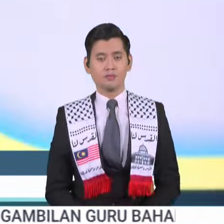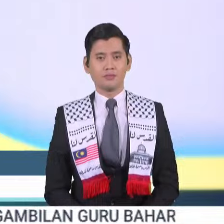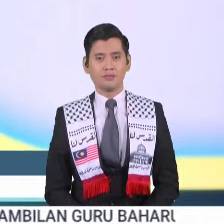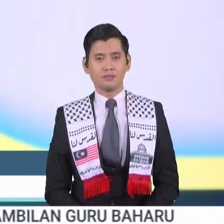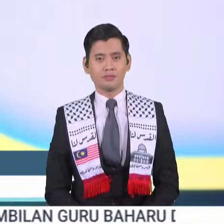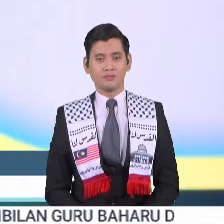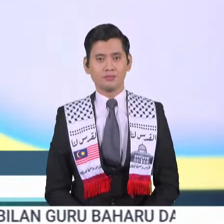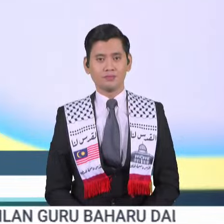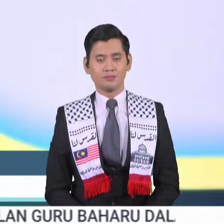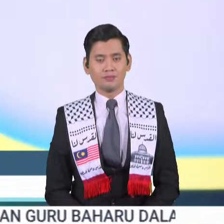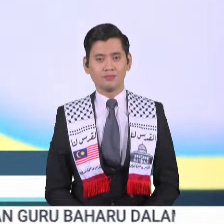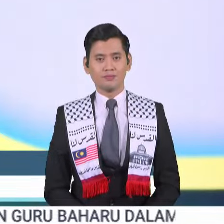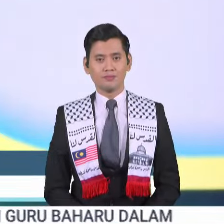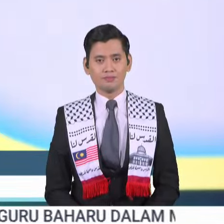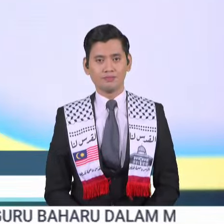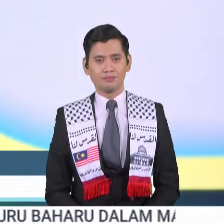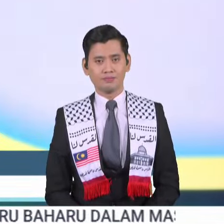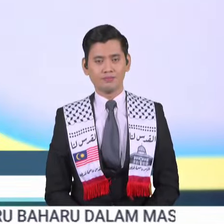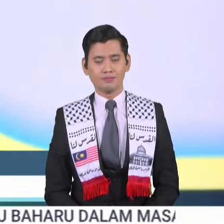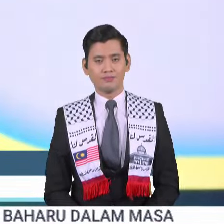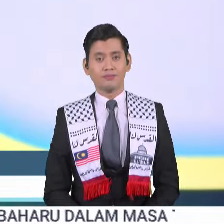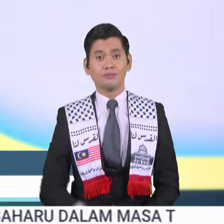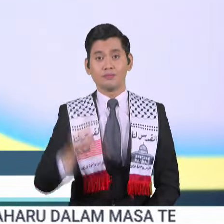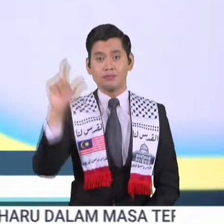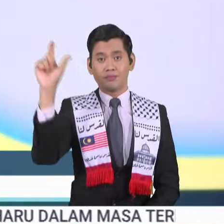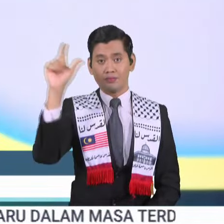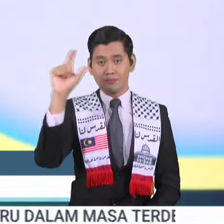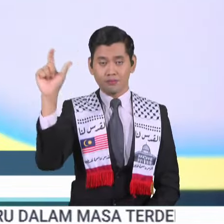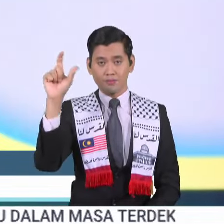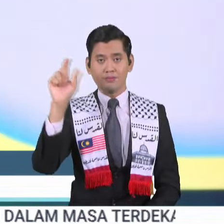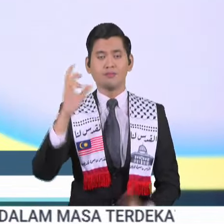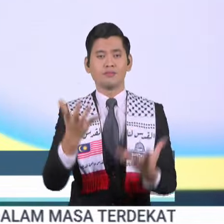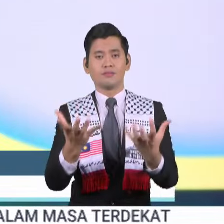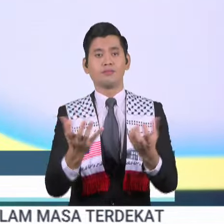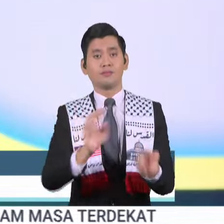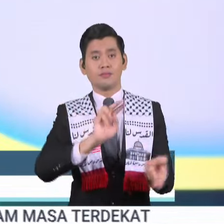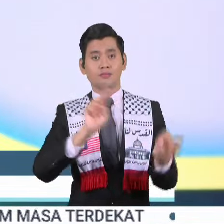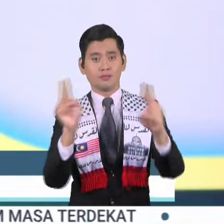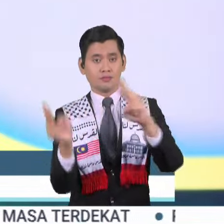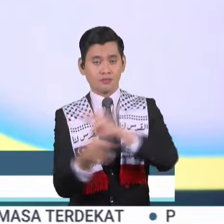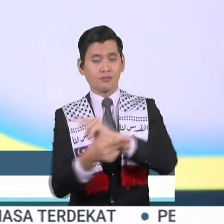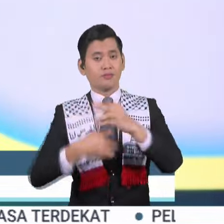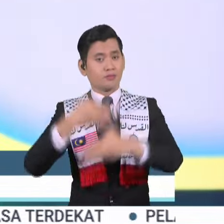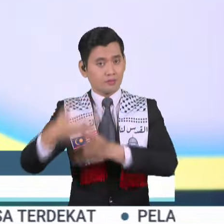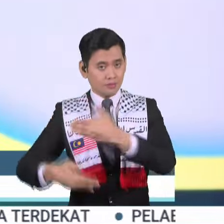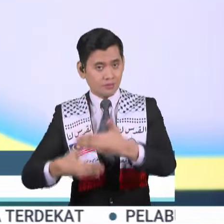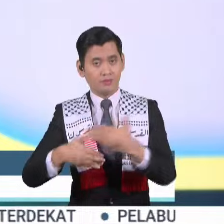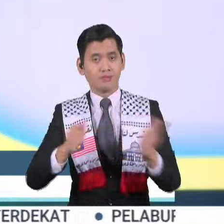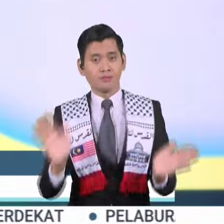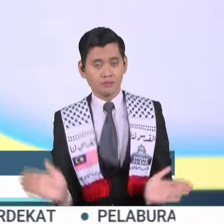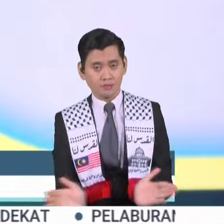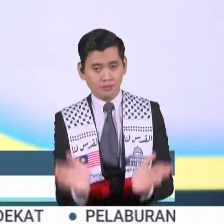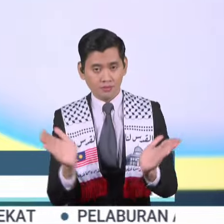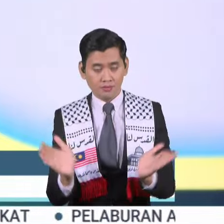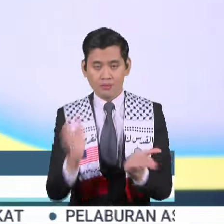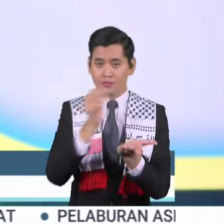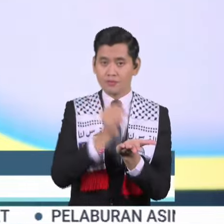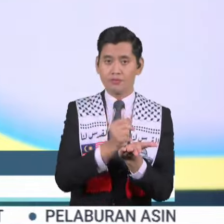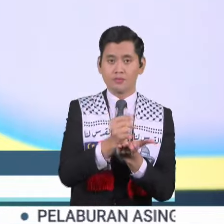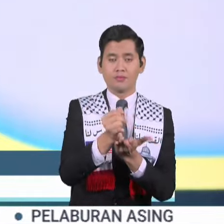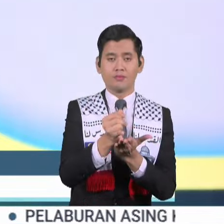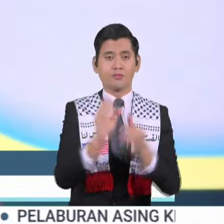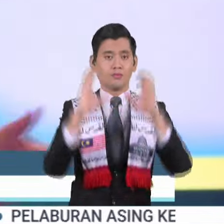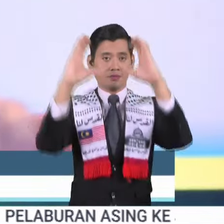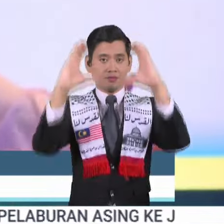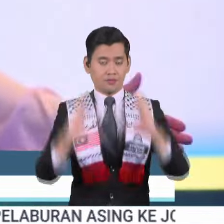Sempit, kita boleh maju. Islam itu anjurkan perubahan dan kemajuan. Islam itu anjurkan integriti dan tata kelola yang